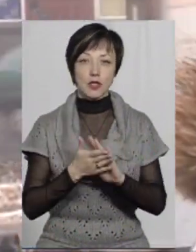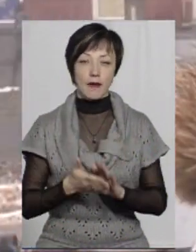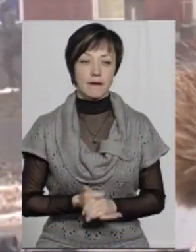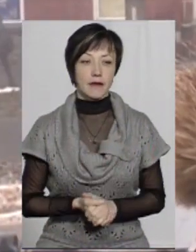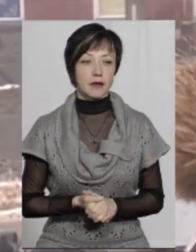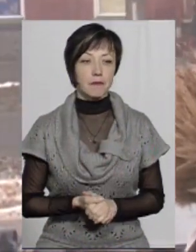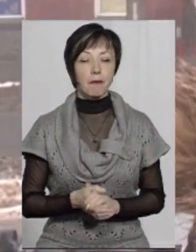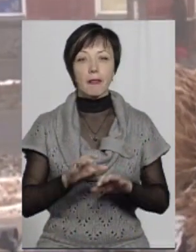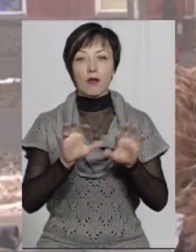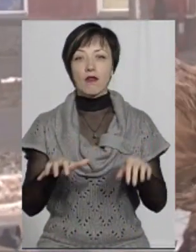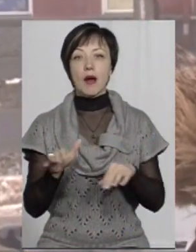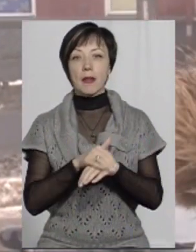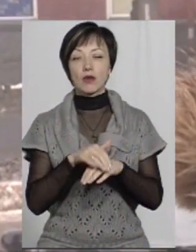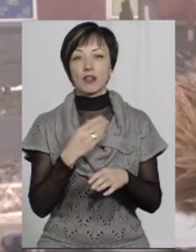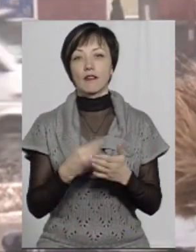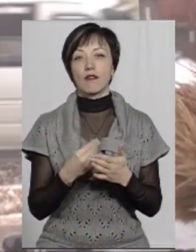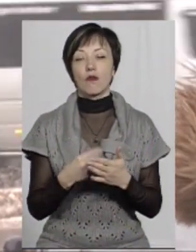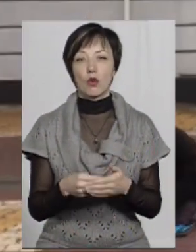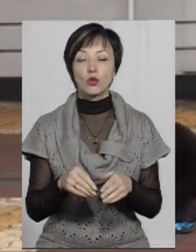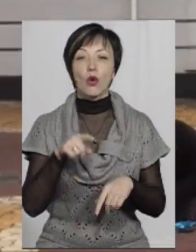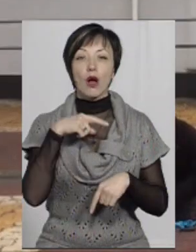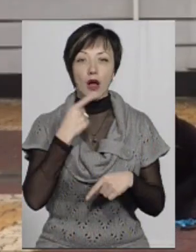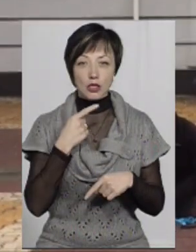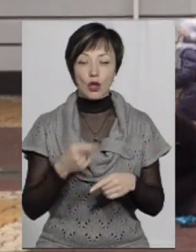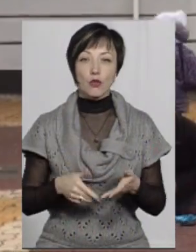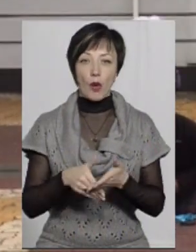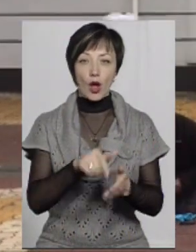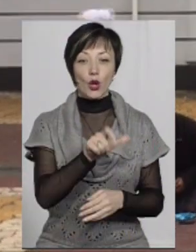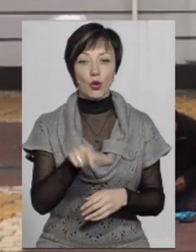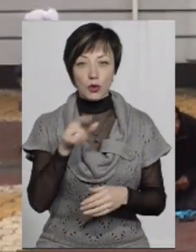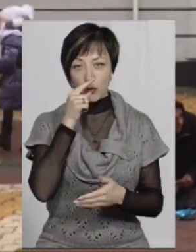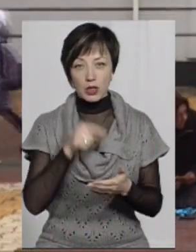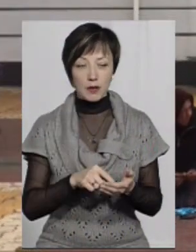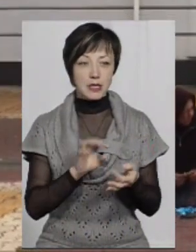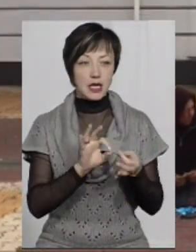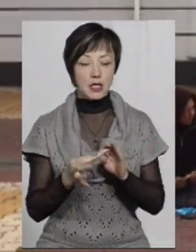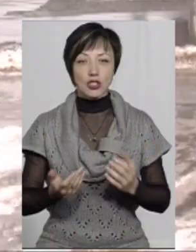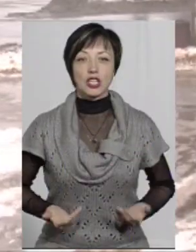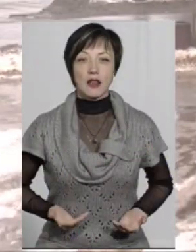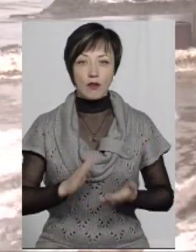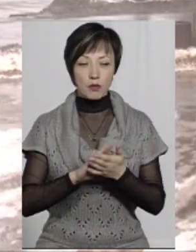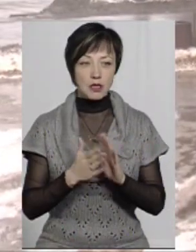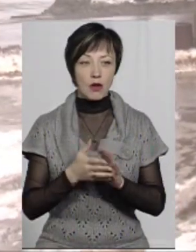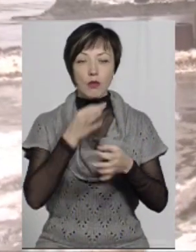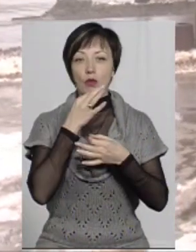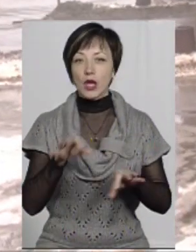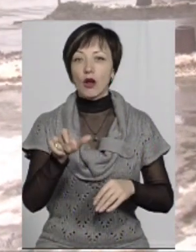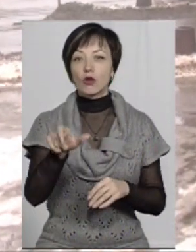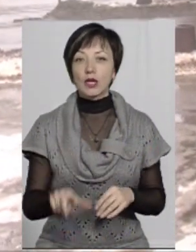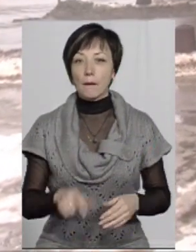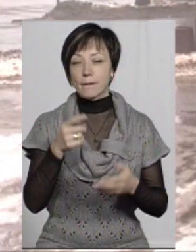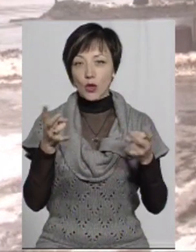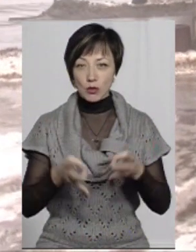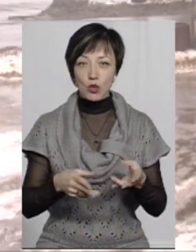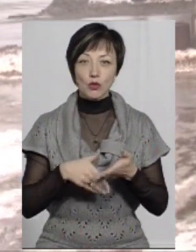Голова благодійного фонду «Твори добро» Максим Мужичук каже, допомагають людям, які потрапили в складні життєві обставини. Будь-яка людина, яка